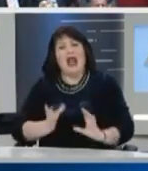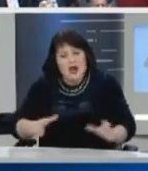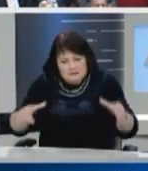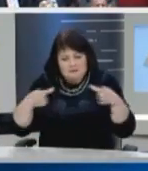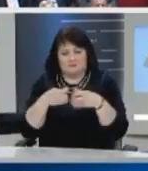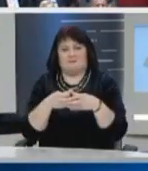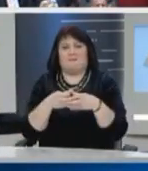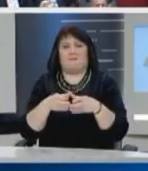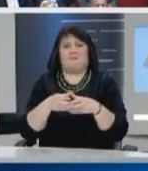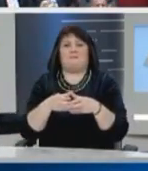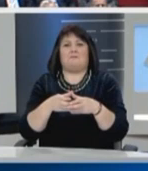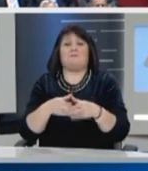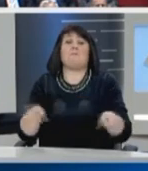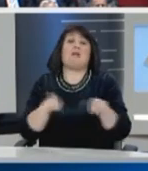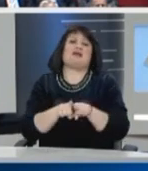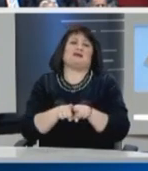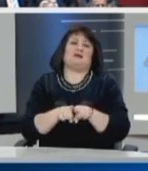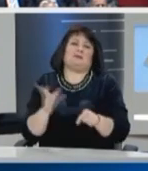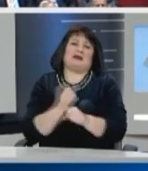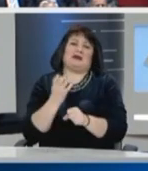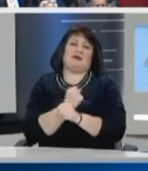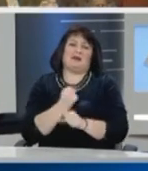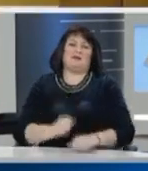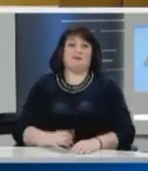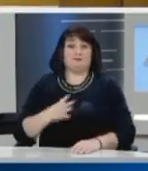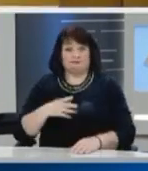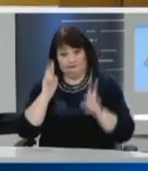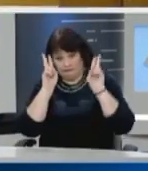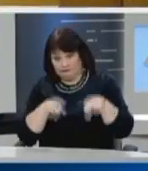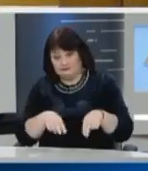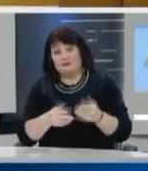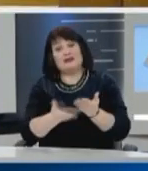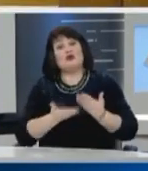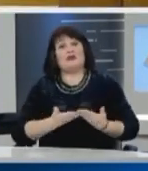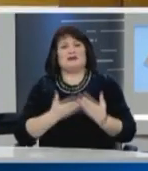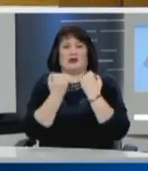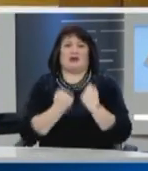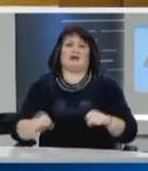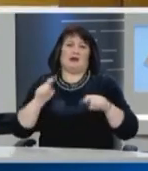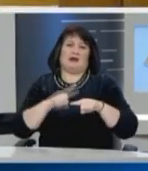Θέλω όμως να αναγνωρίσω ότι συνέβαλε αυτό το κόμμα